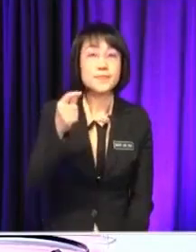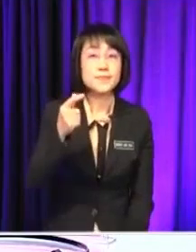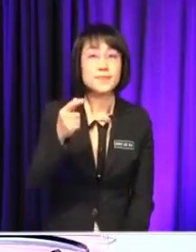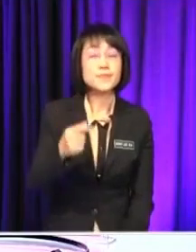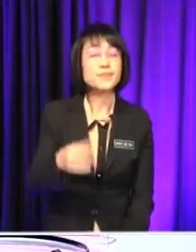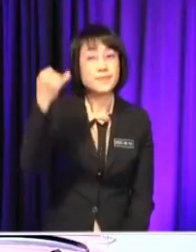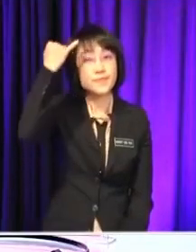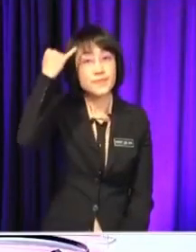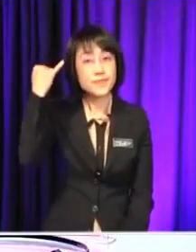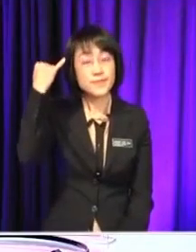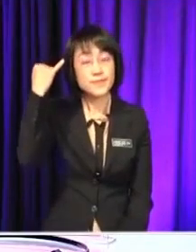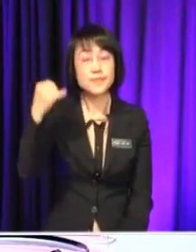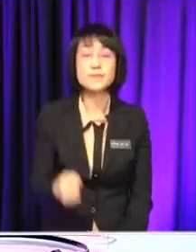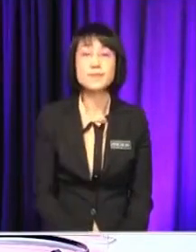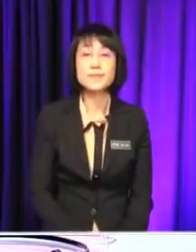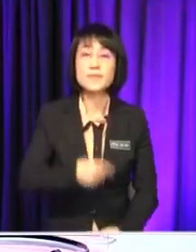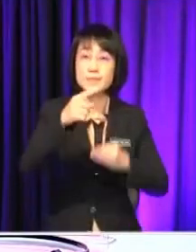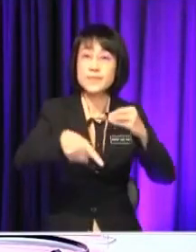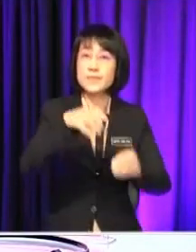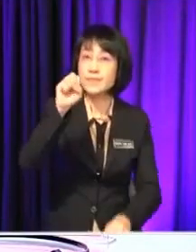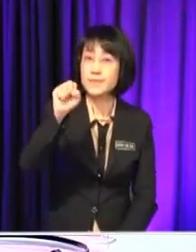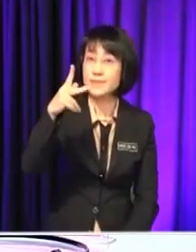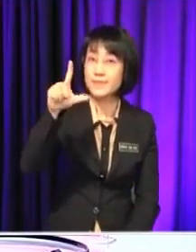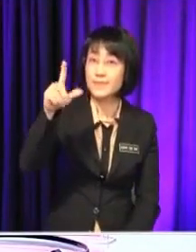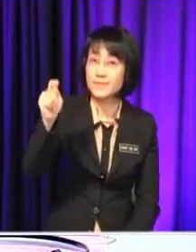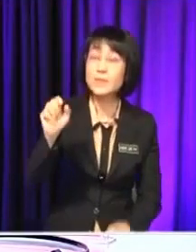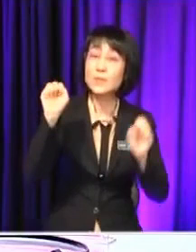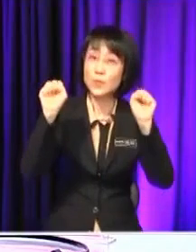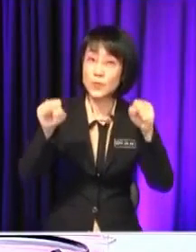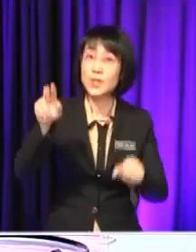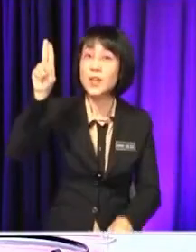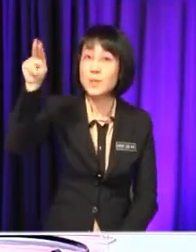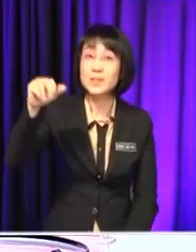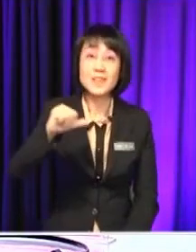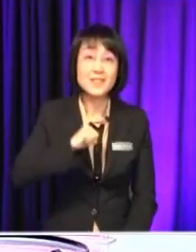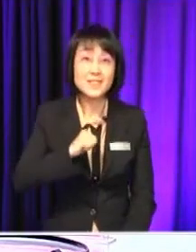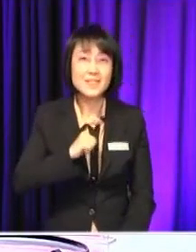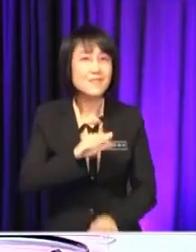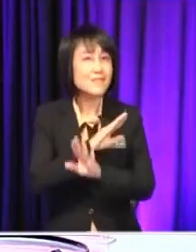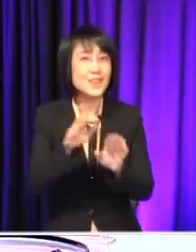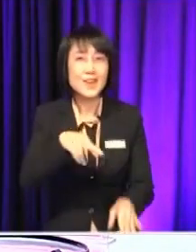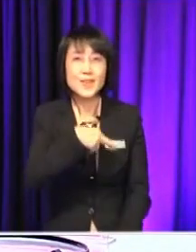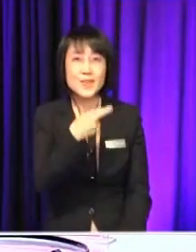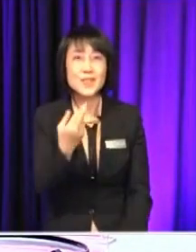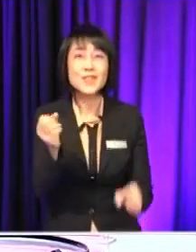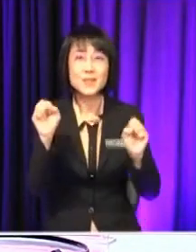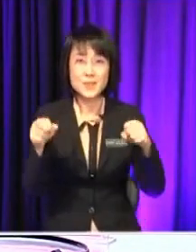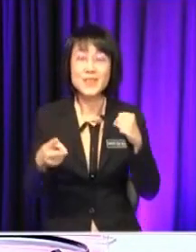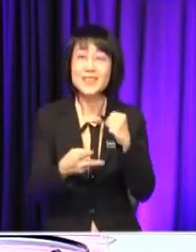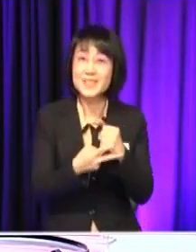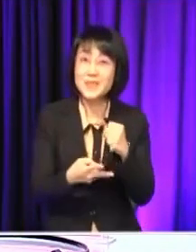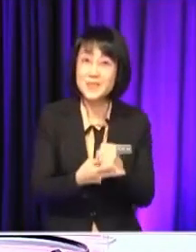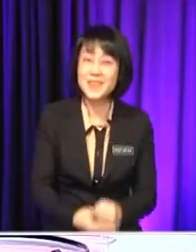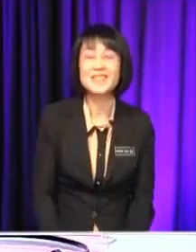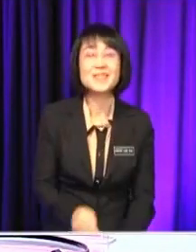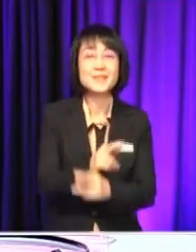tentang sqlt ubur-uburnya boleh pasang sendiri ke rumah memang tak Ugi Kalau Anda tengok Didik TV GPM baiklah